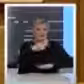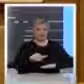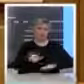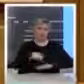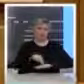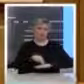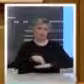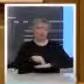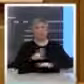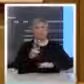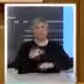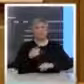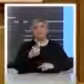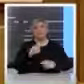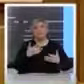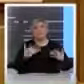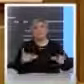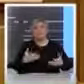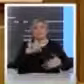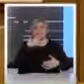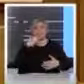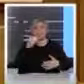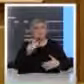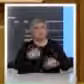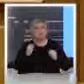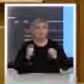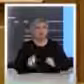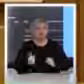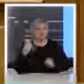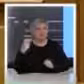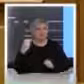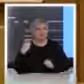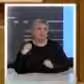Θα μου πείτε και για ποιο λόγο να κάτσουν να ακούσουν, αφού δεν πρόκειται